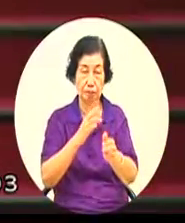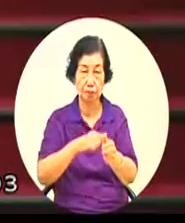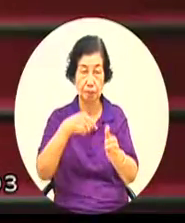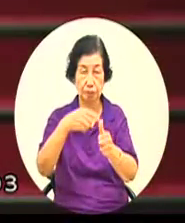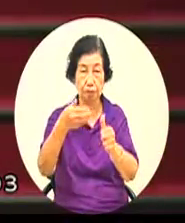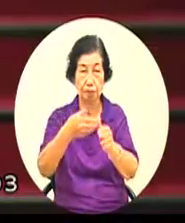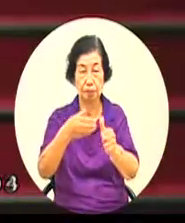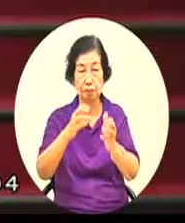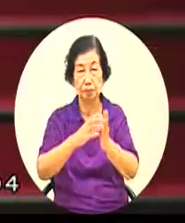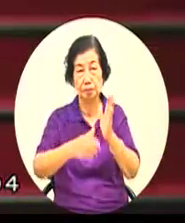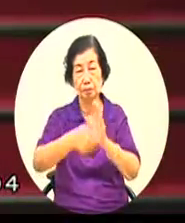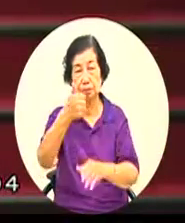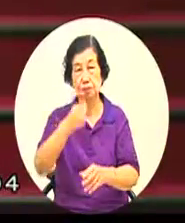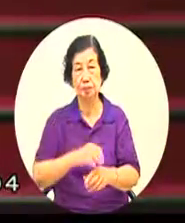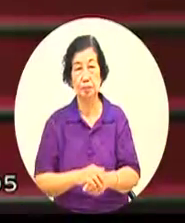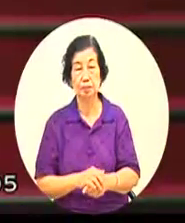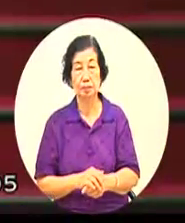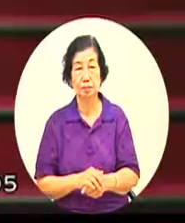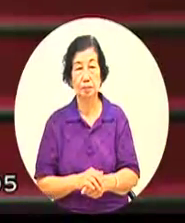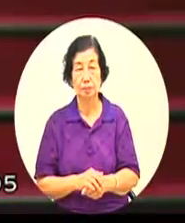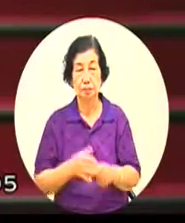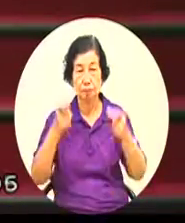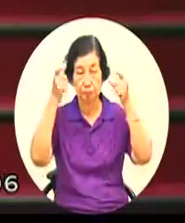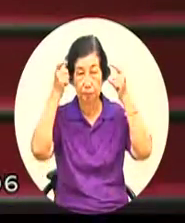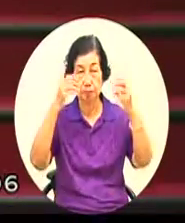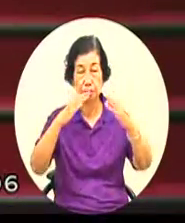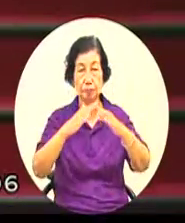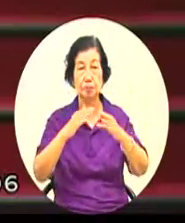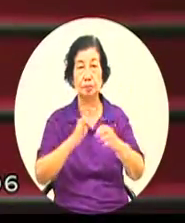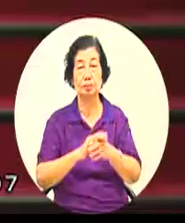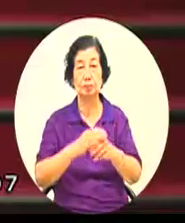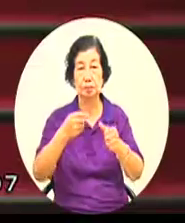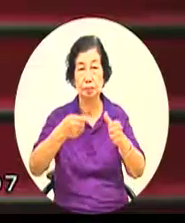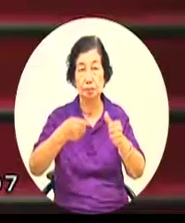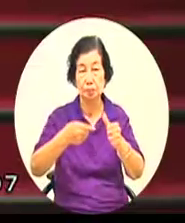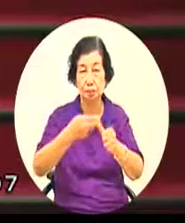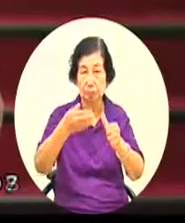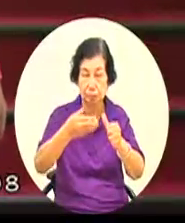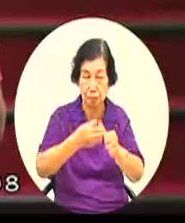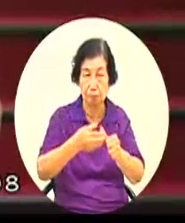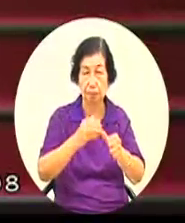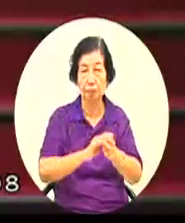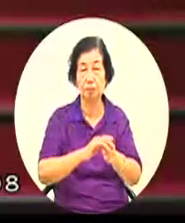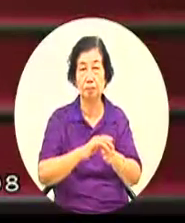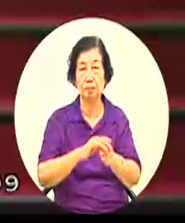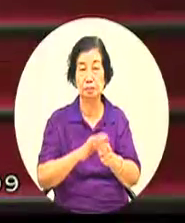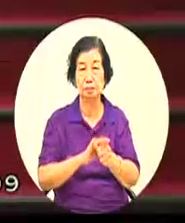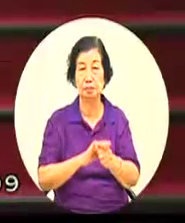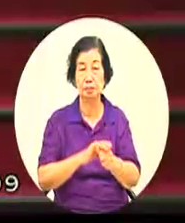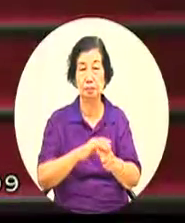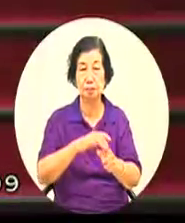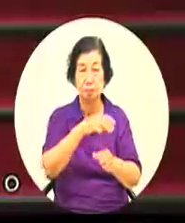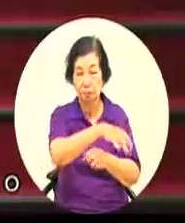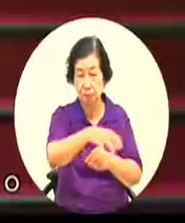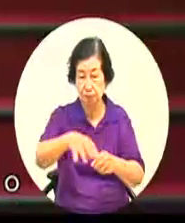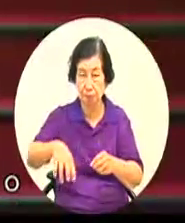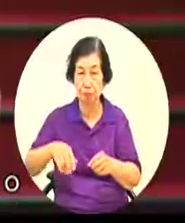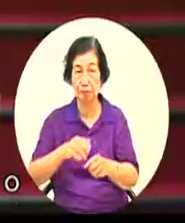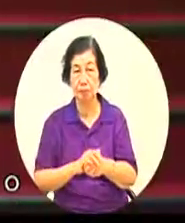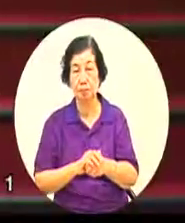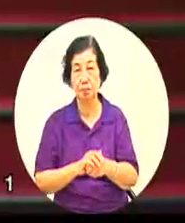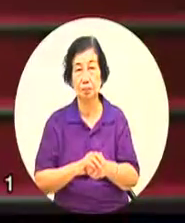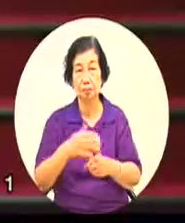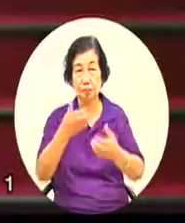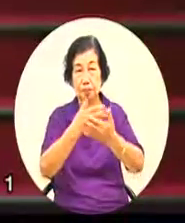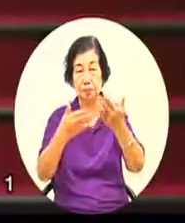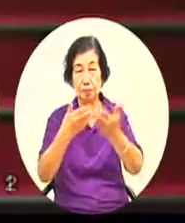哈。在整个高雄市教育的生态还有教育的蓝图里面，有没有将我们